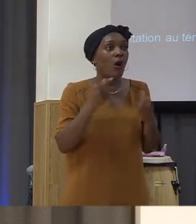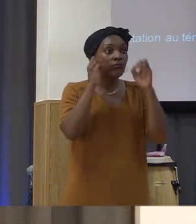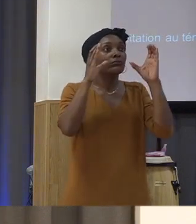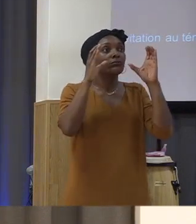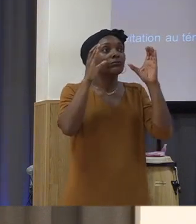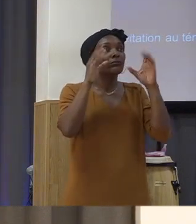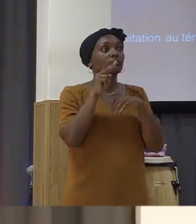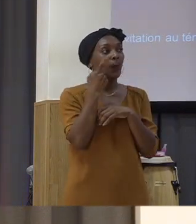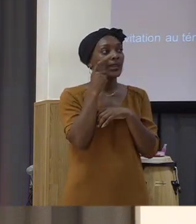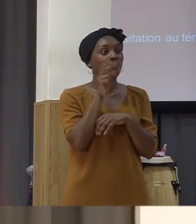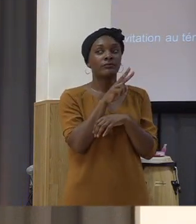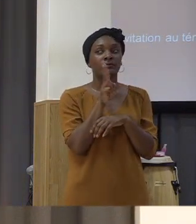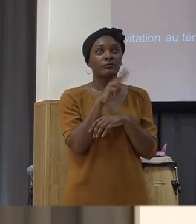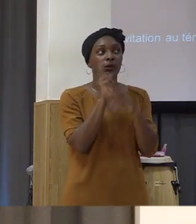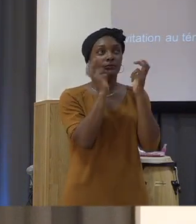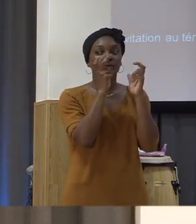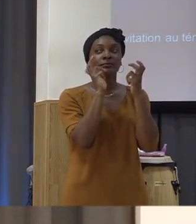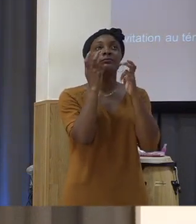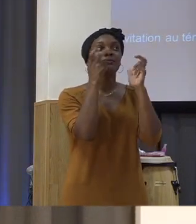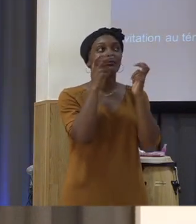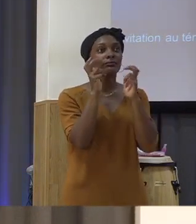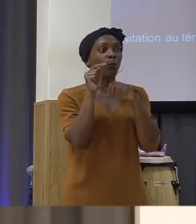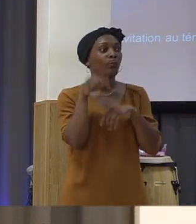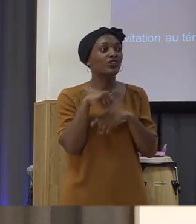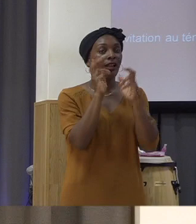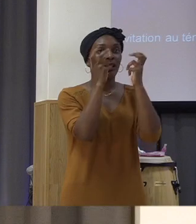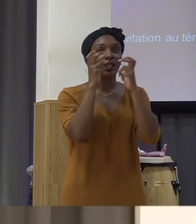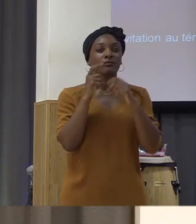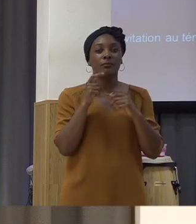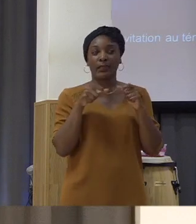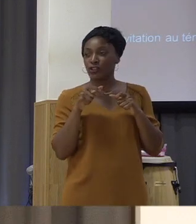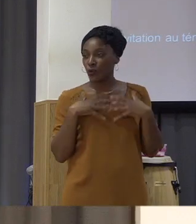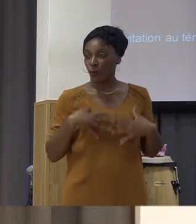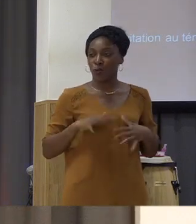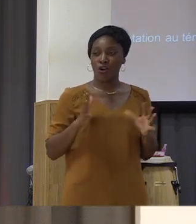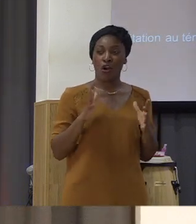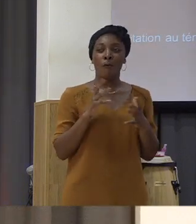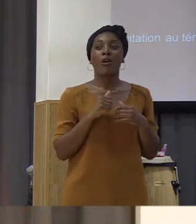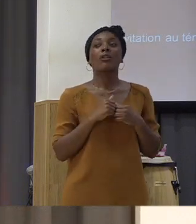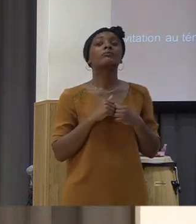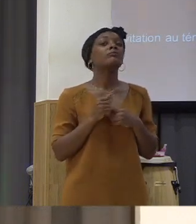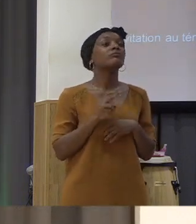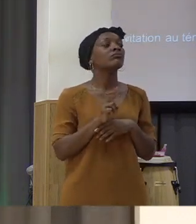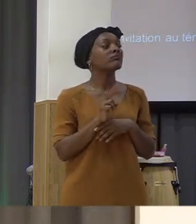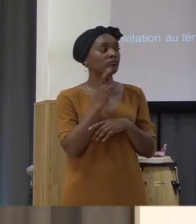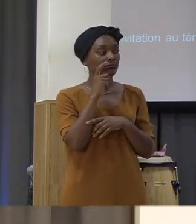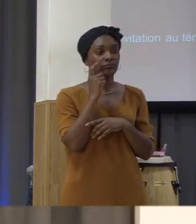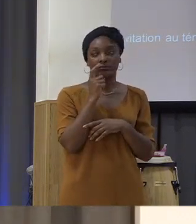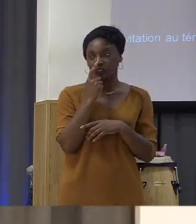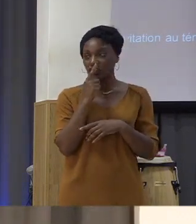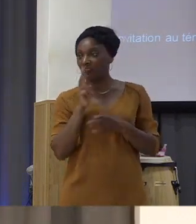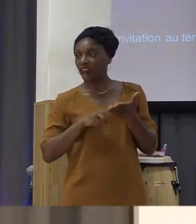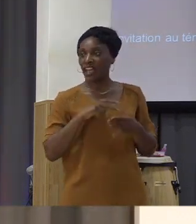et vous regardez tout ce qui se passe. Vous observez, vous regardez comment les gens se comportent pour voir si ça semble cohérent, si ça semble